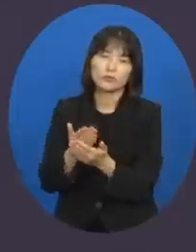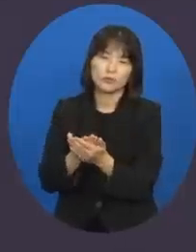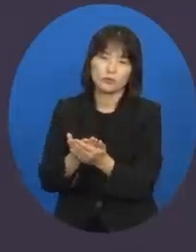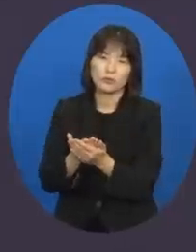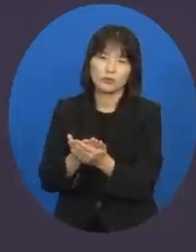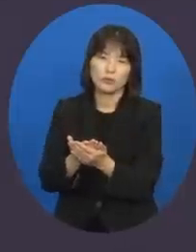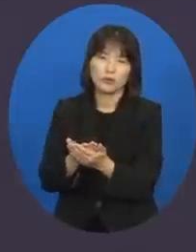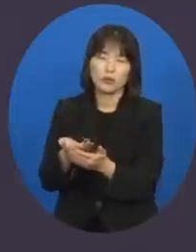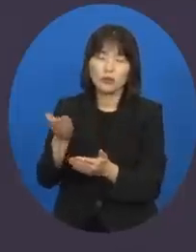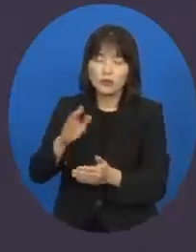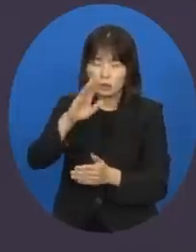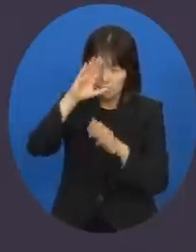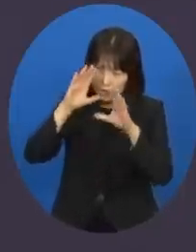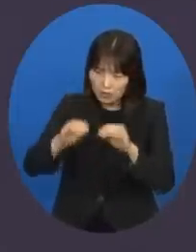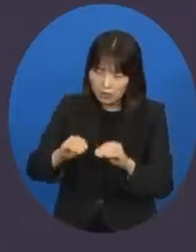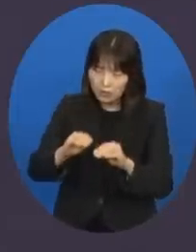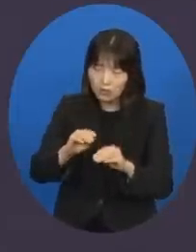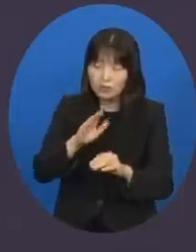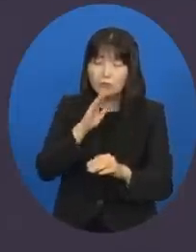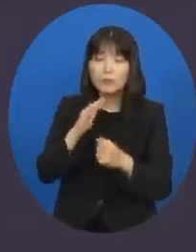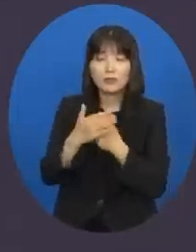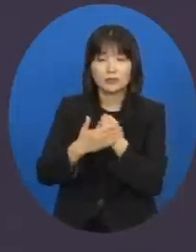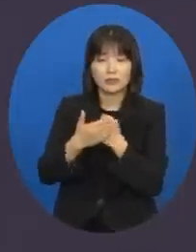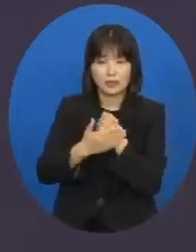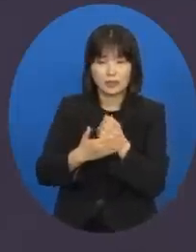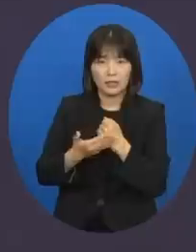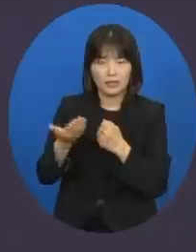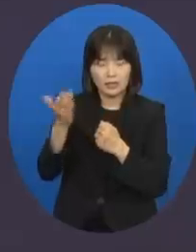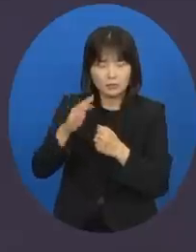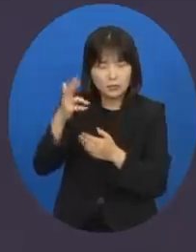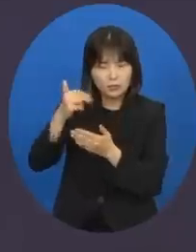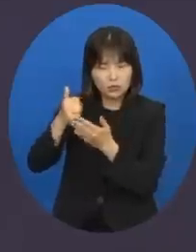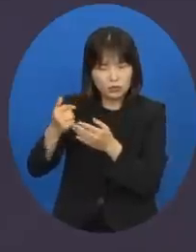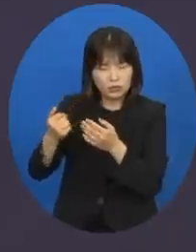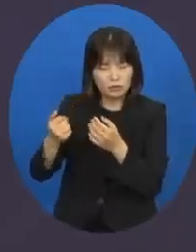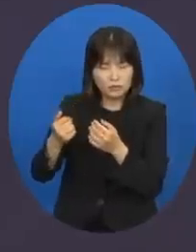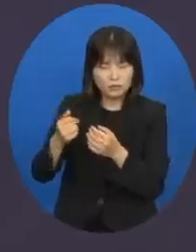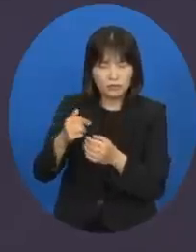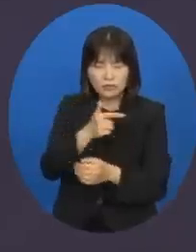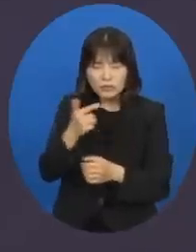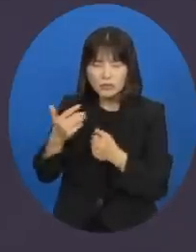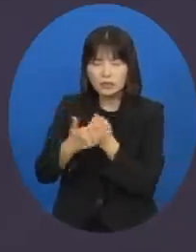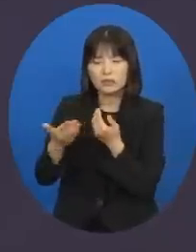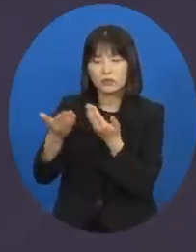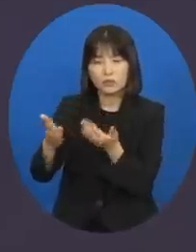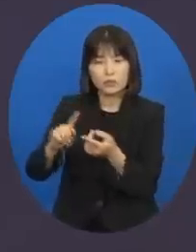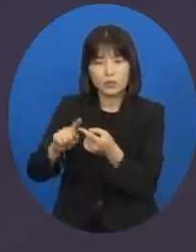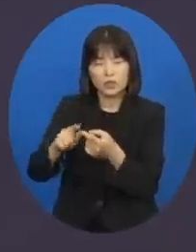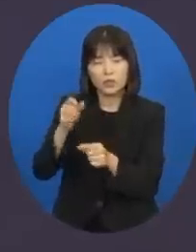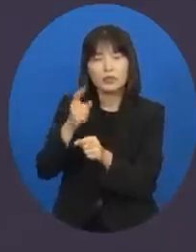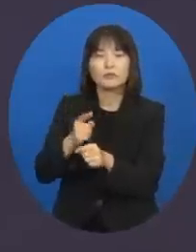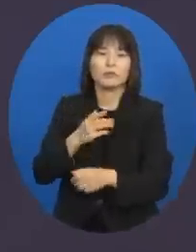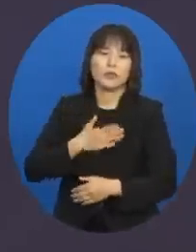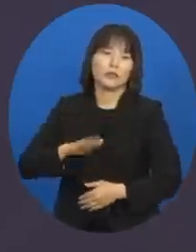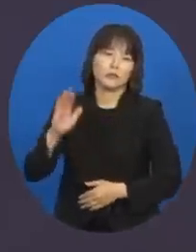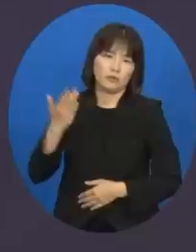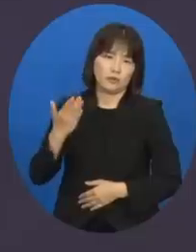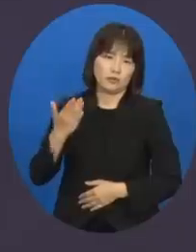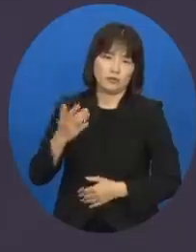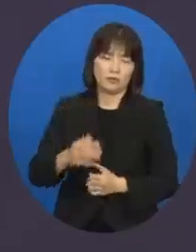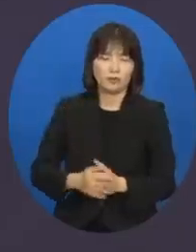그런데 이 치유와 회복도 너무나 큰 은혜지만 주님이 비교할 수 없는 은혜를 이미 주셨음을 알았어요. 왜냐하면 한